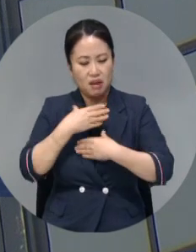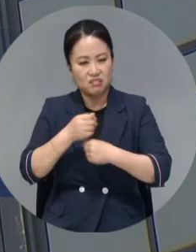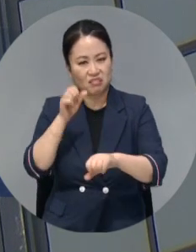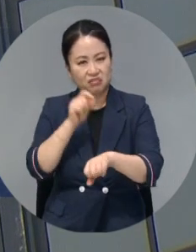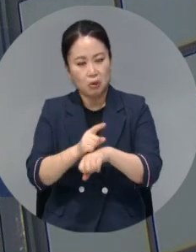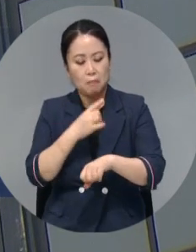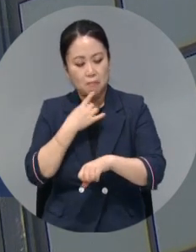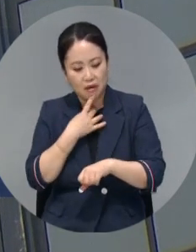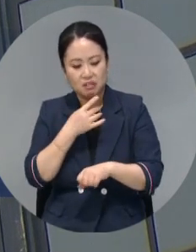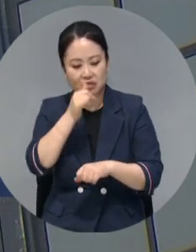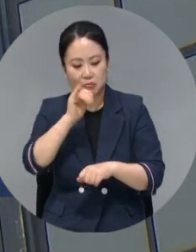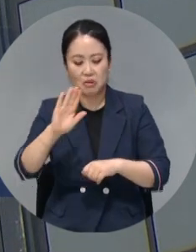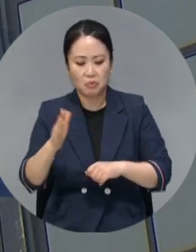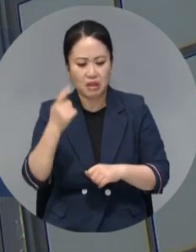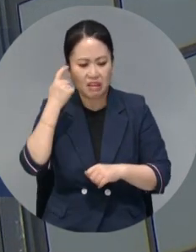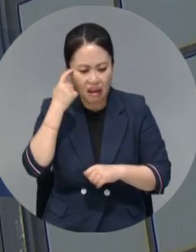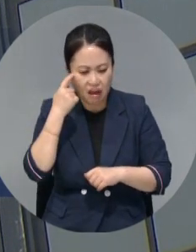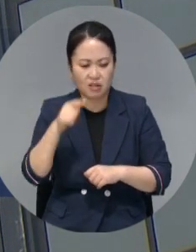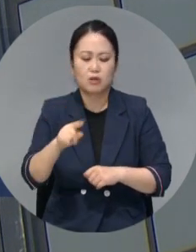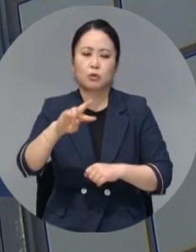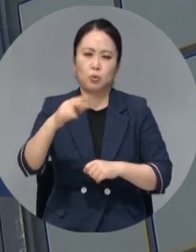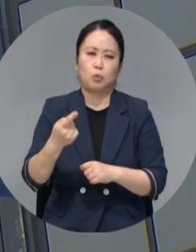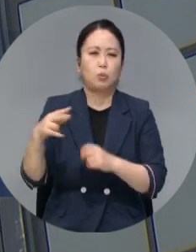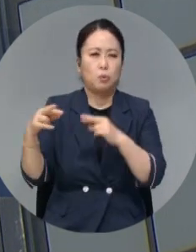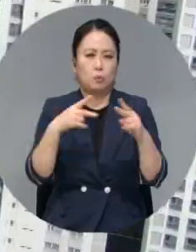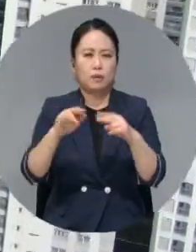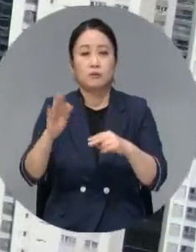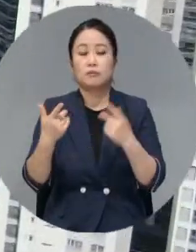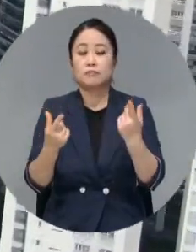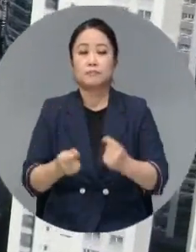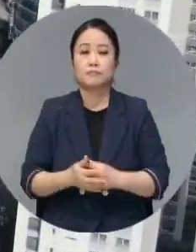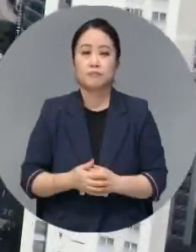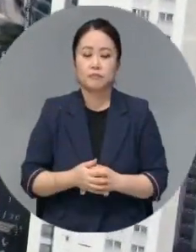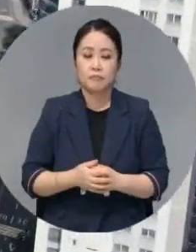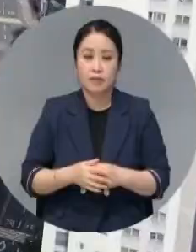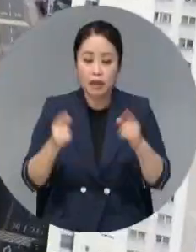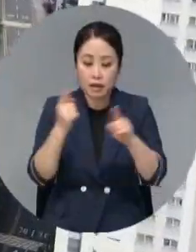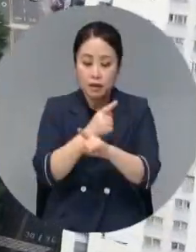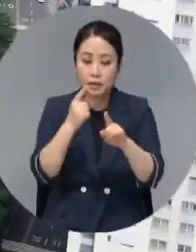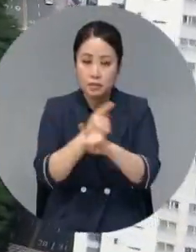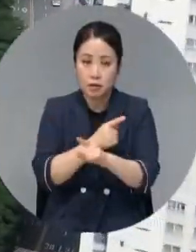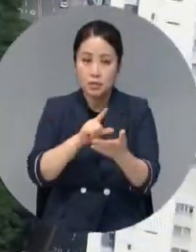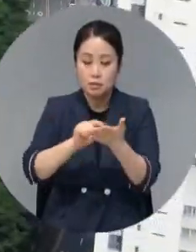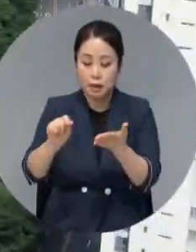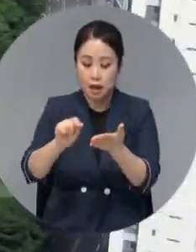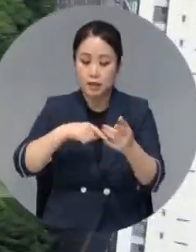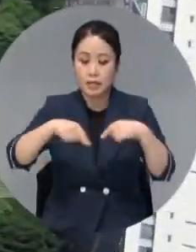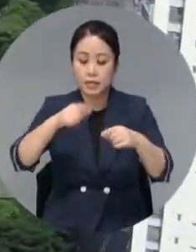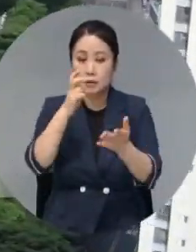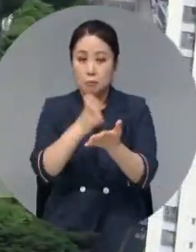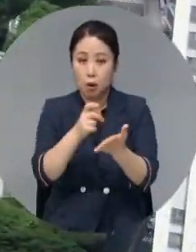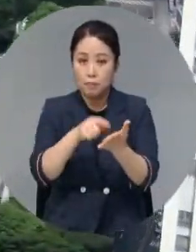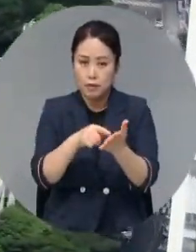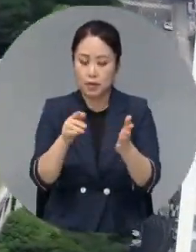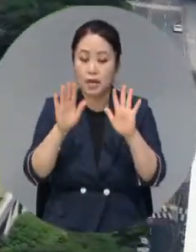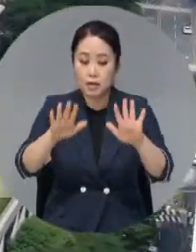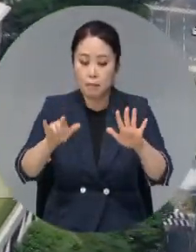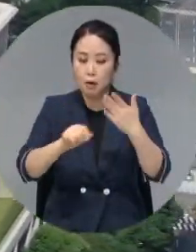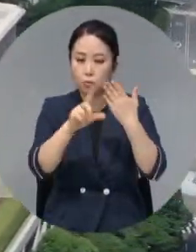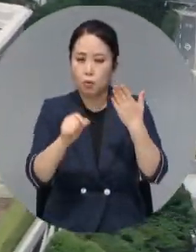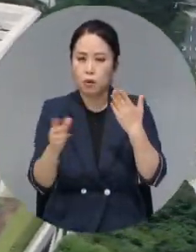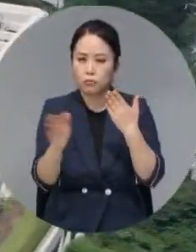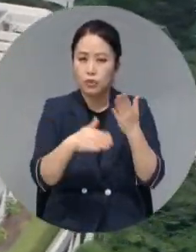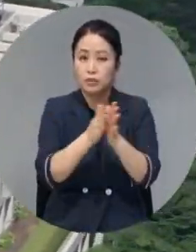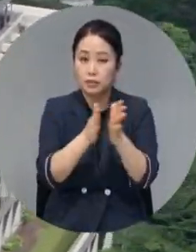하면 약간 그런 것들이 좀 논란이 될수 있을 것 같다는 생각이 들고요. 개정된 지방자치법이 이번 달부터 시행되면서